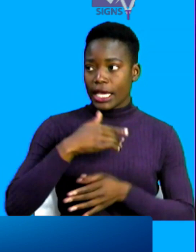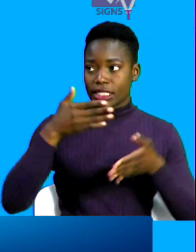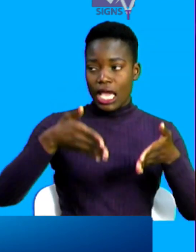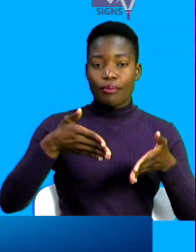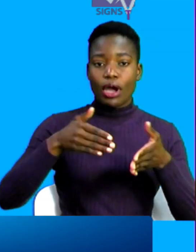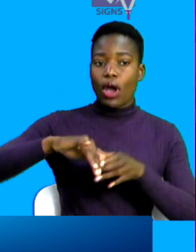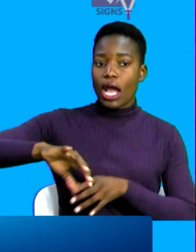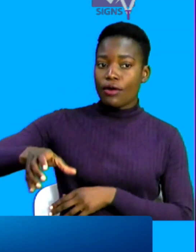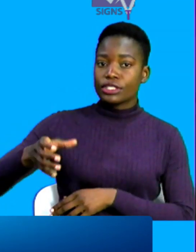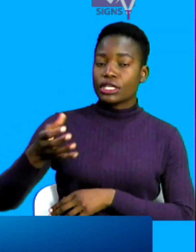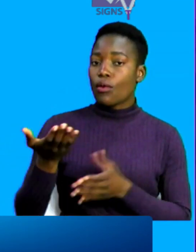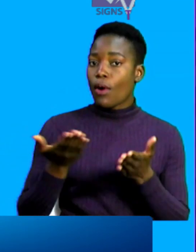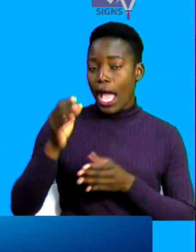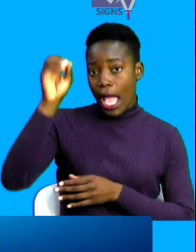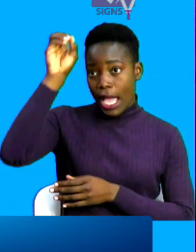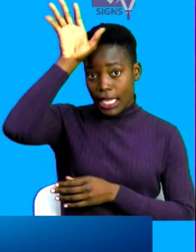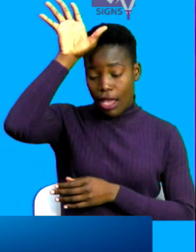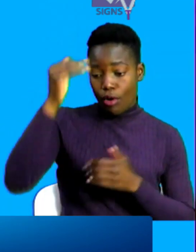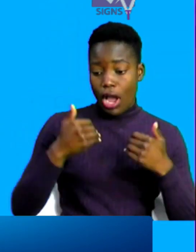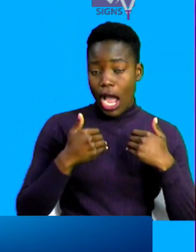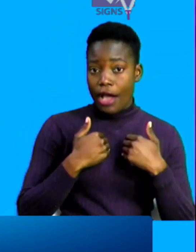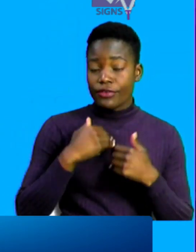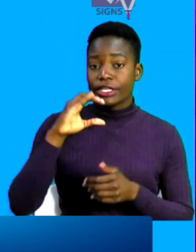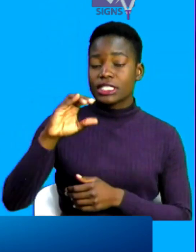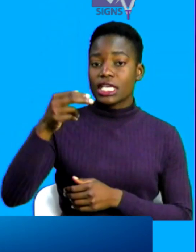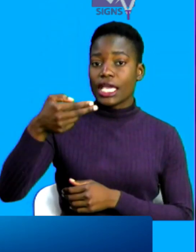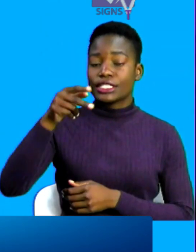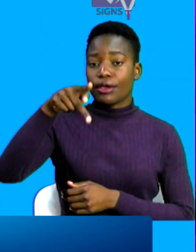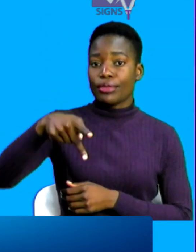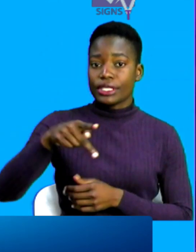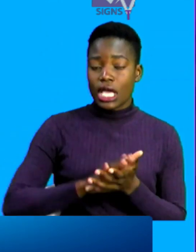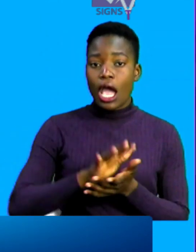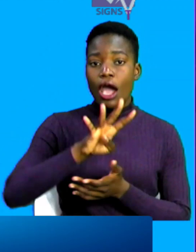ya Kiambu tuko na hawa CHPs